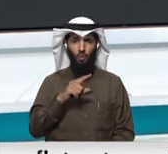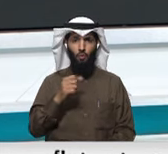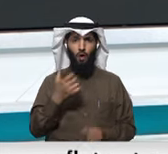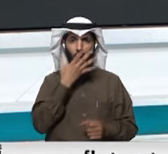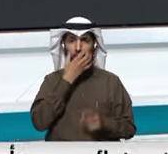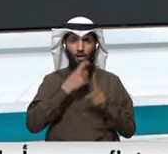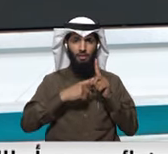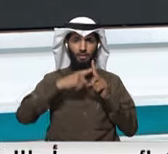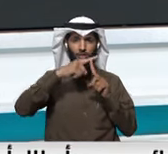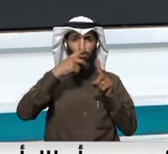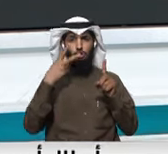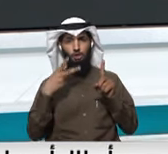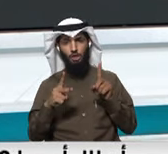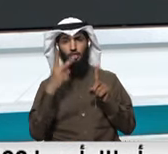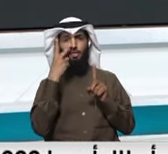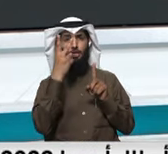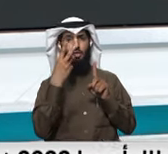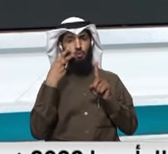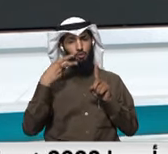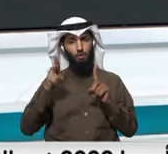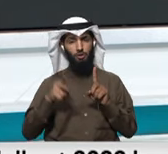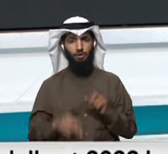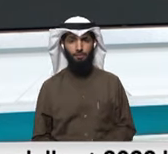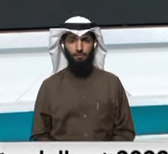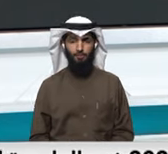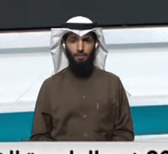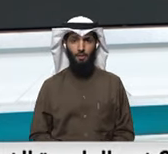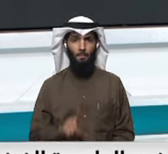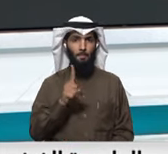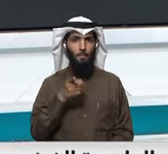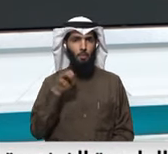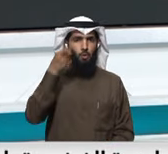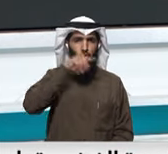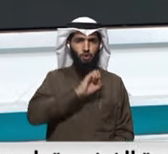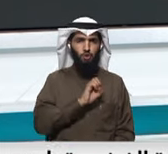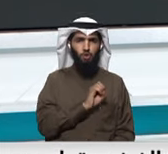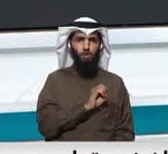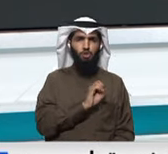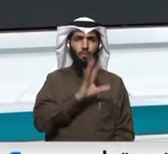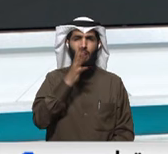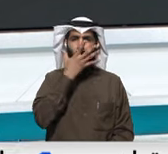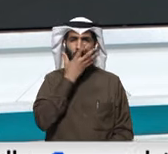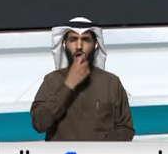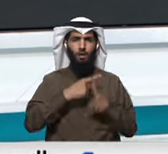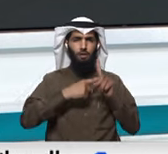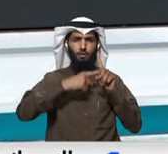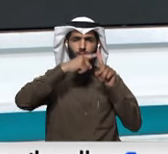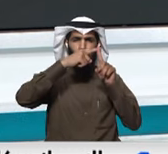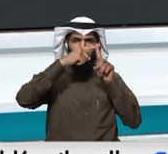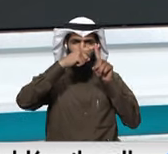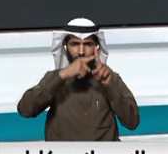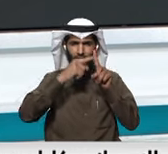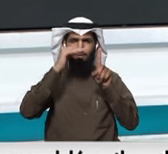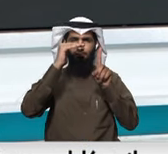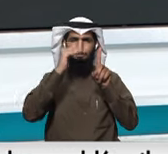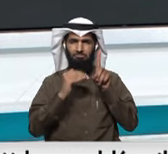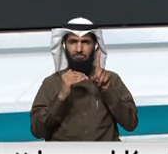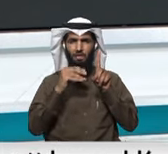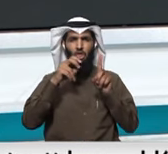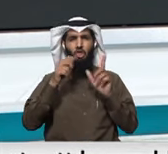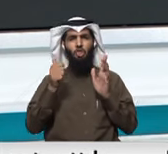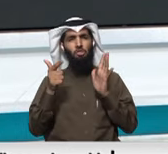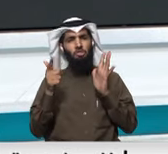الى 22 درجه مئويه اما خلال ساعات الصباح الاولى والفجر فدرجات الحراره راح تكون اقل من ذلك تتراوح ما بين ال